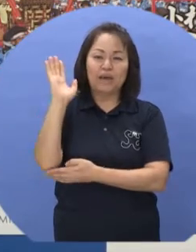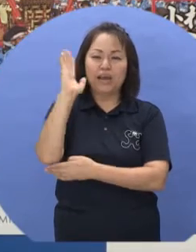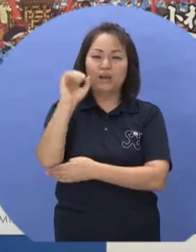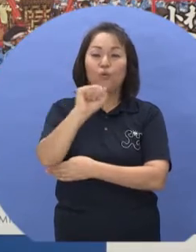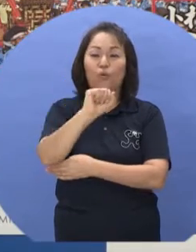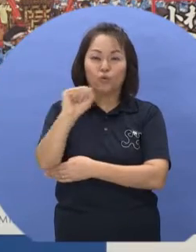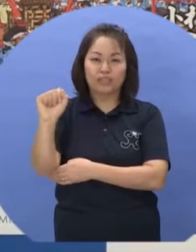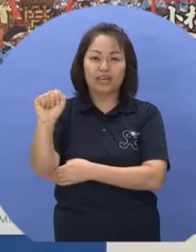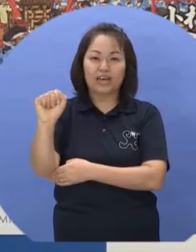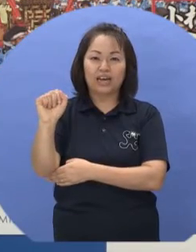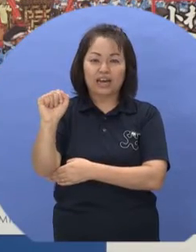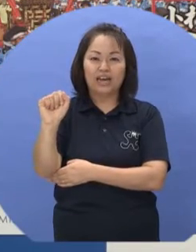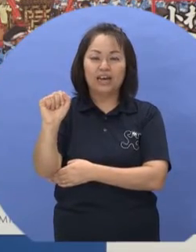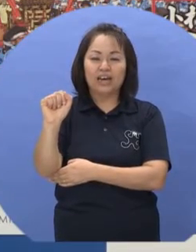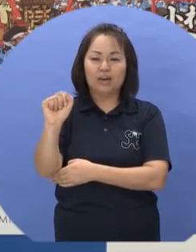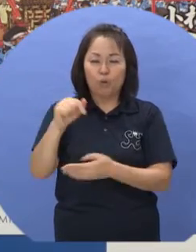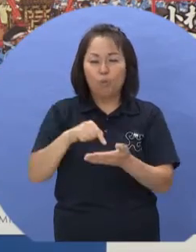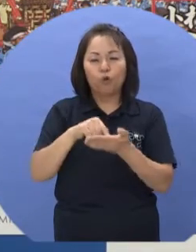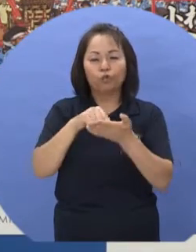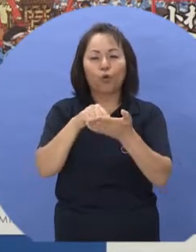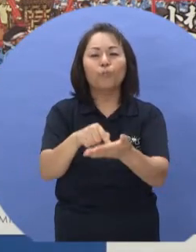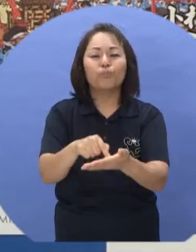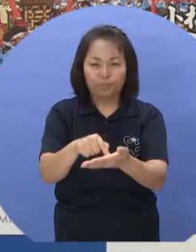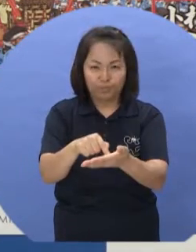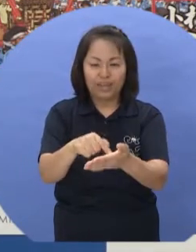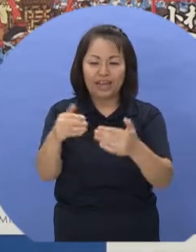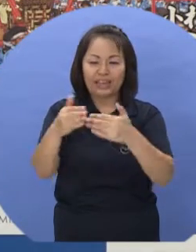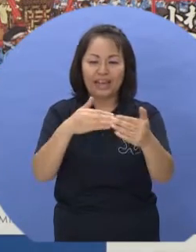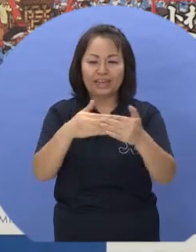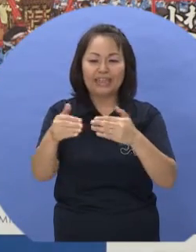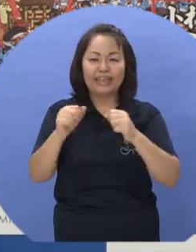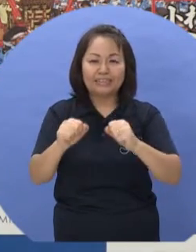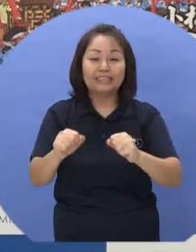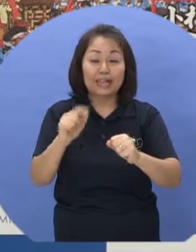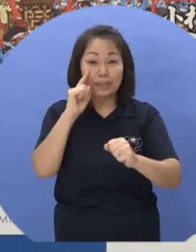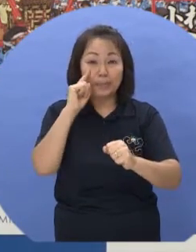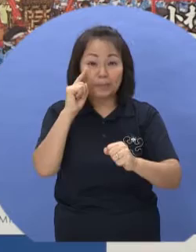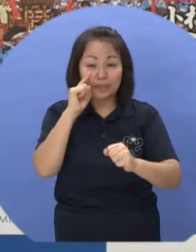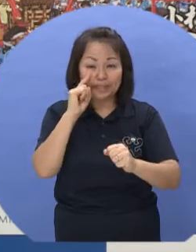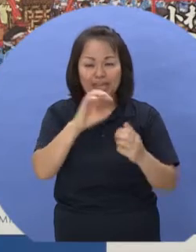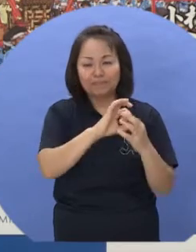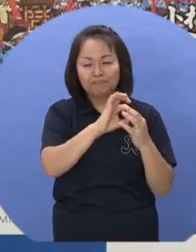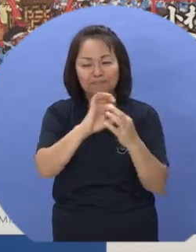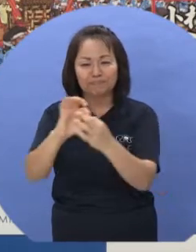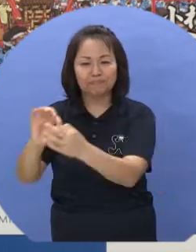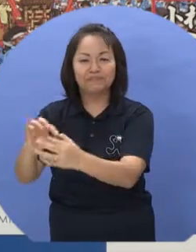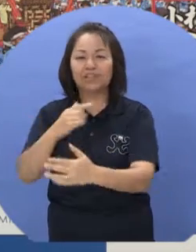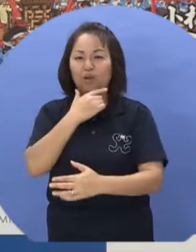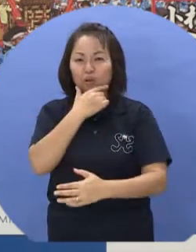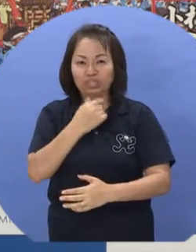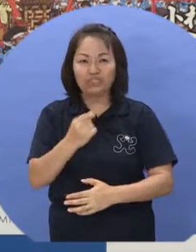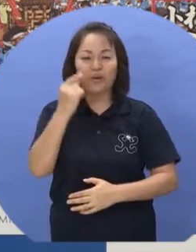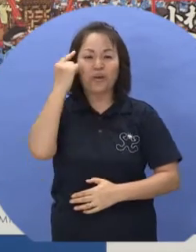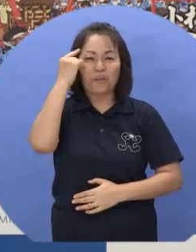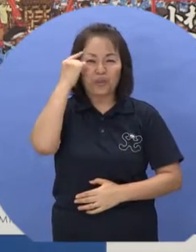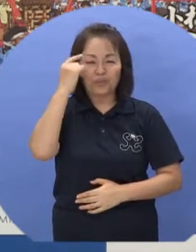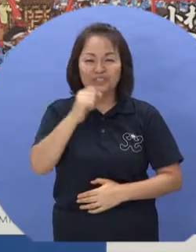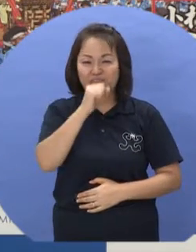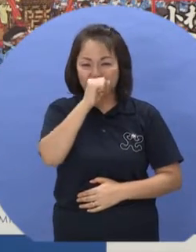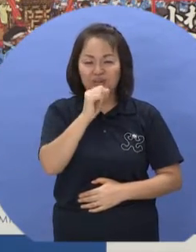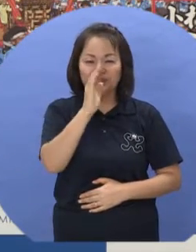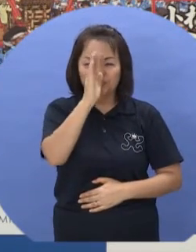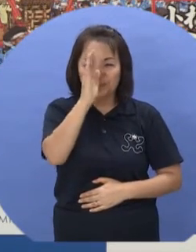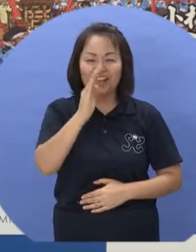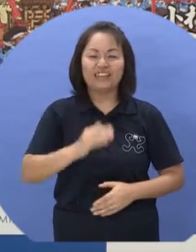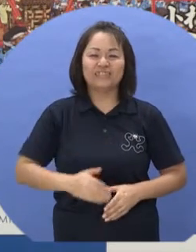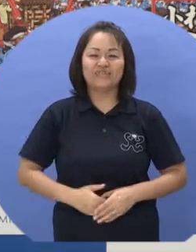お声かけをいただいて、体験をしていただいて継続をしていただければと思っております。よろしくお願い申し上げる